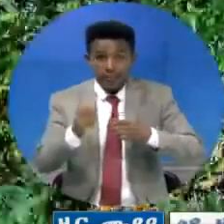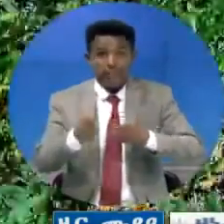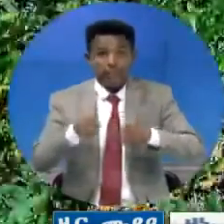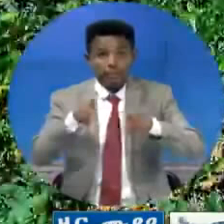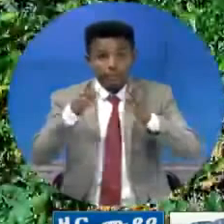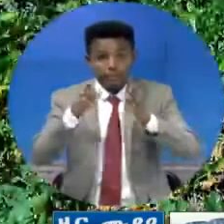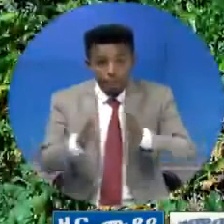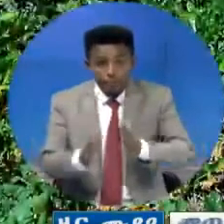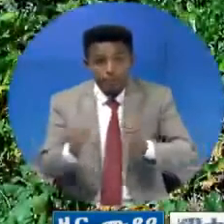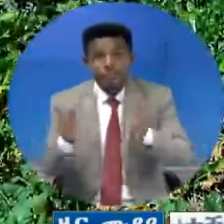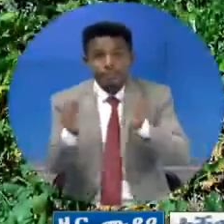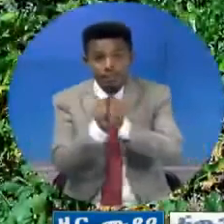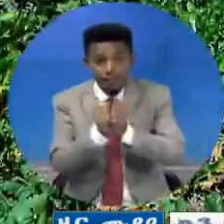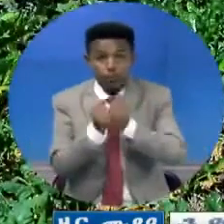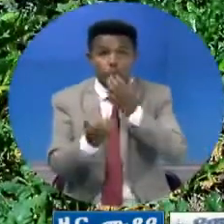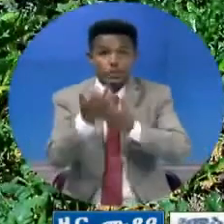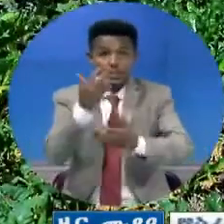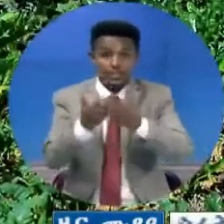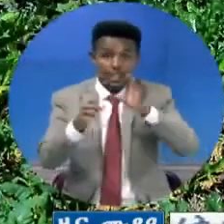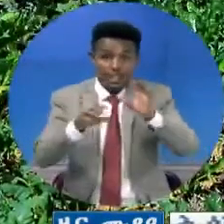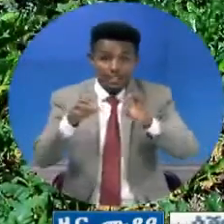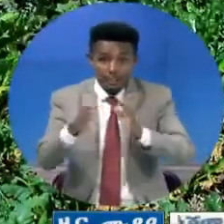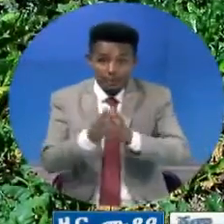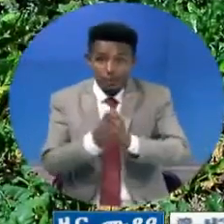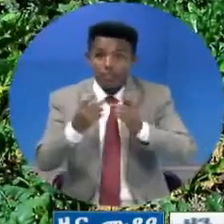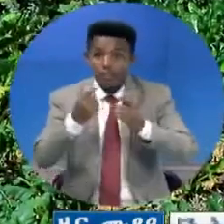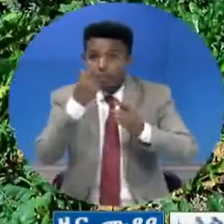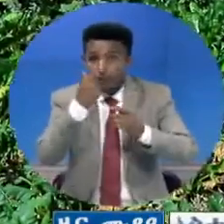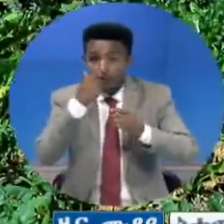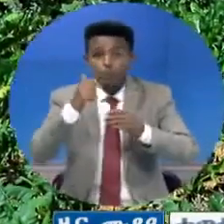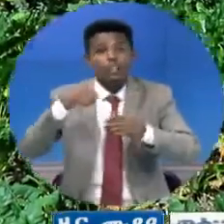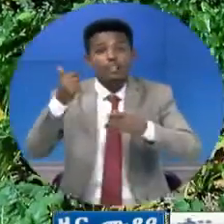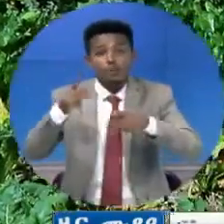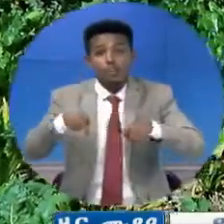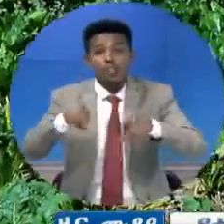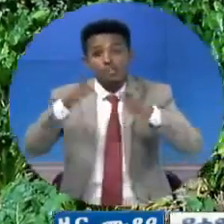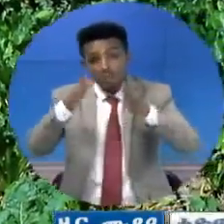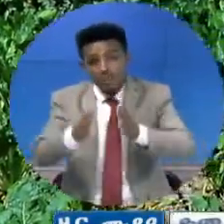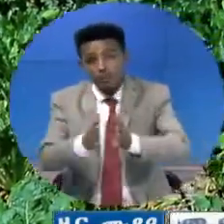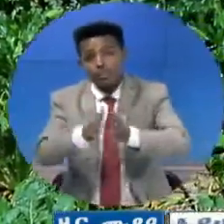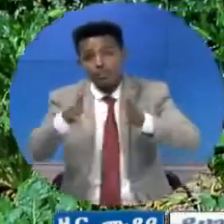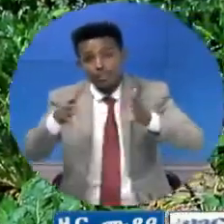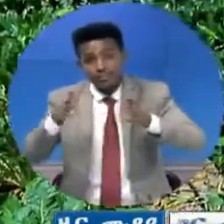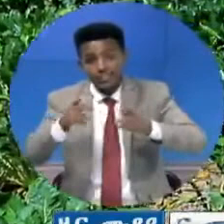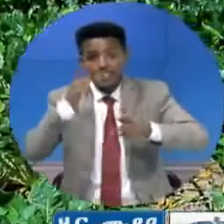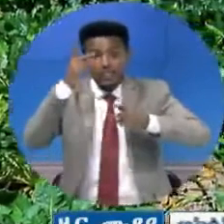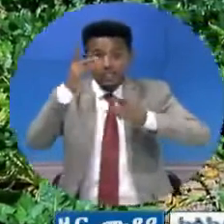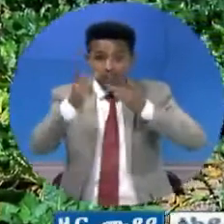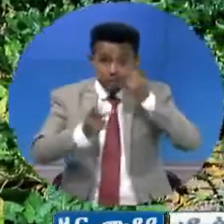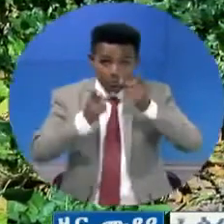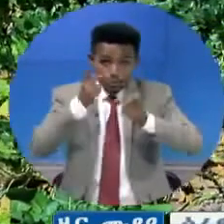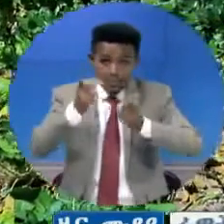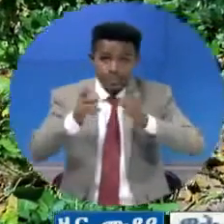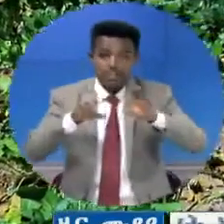መኖ ተጠቃሚነት ዙሪያ ውይይት አድርገው ተሞክሮውን ወደ ሌሎች አርሶ አደሮች ለማስፋት የመስክ ጉብኝት አድርገዋል።